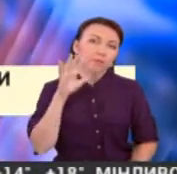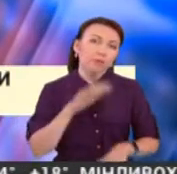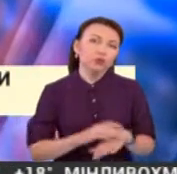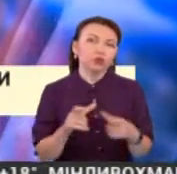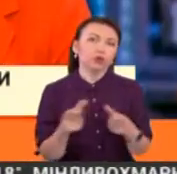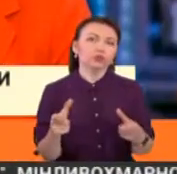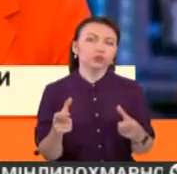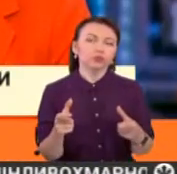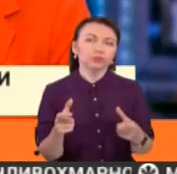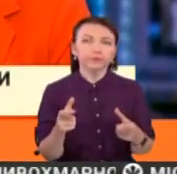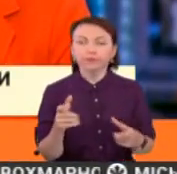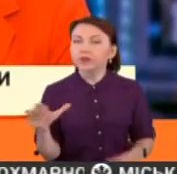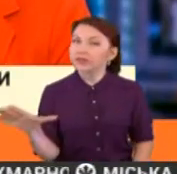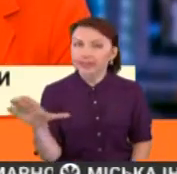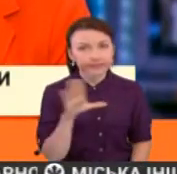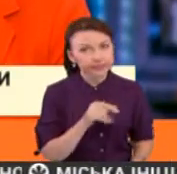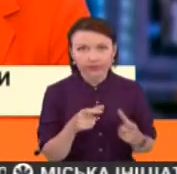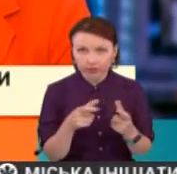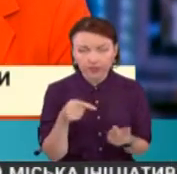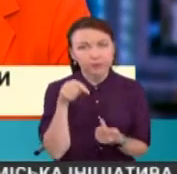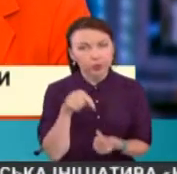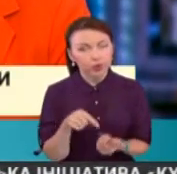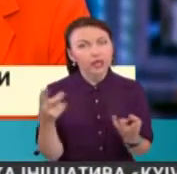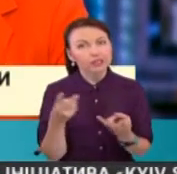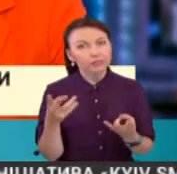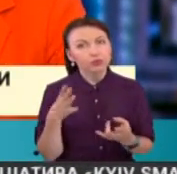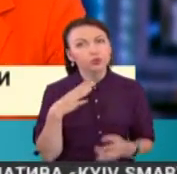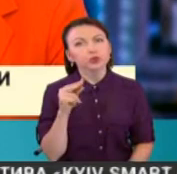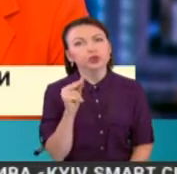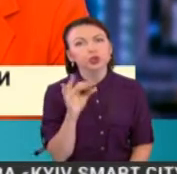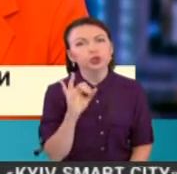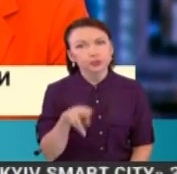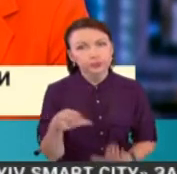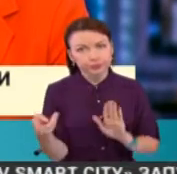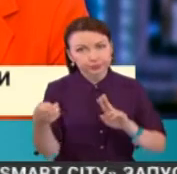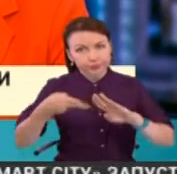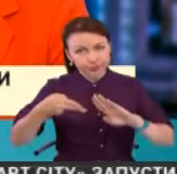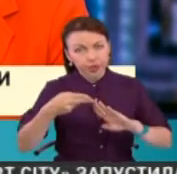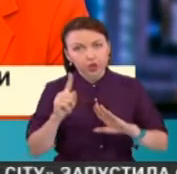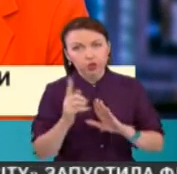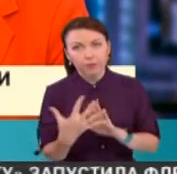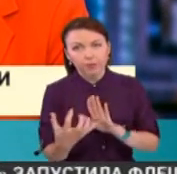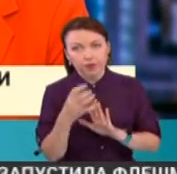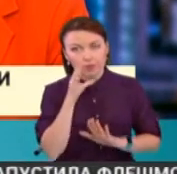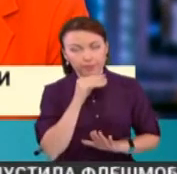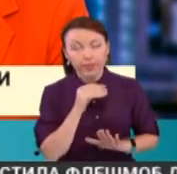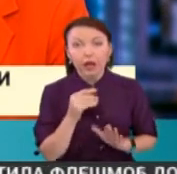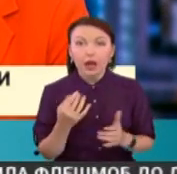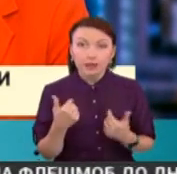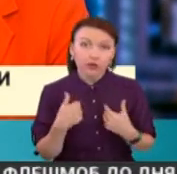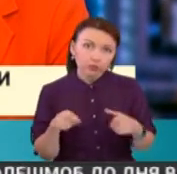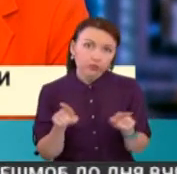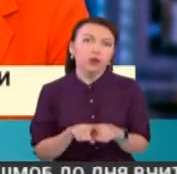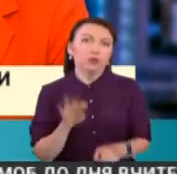банківською карткою. Не всі картки для цього годяться. Треба, щоб вона була чіпована, щоб її щитували. Але я от саме